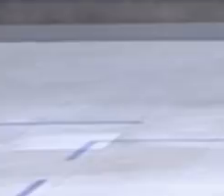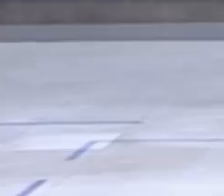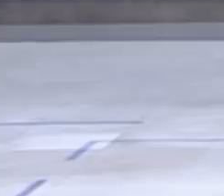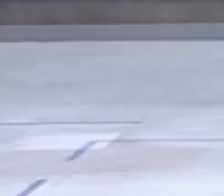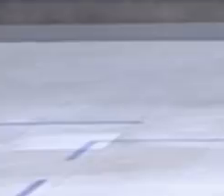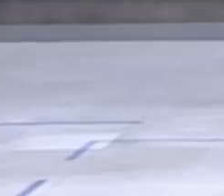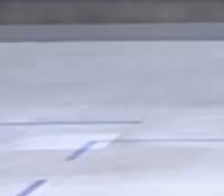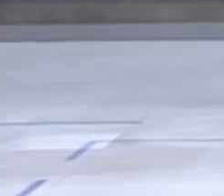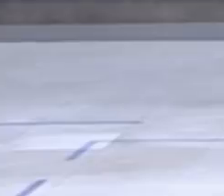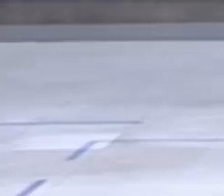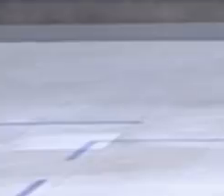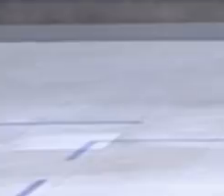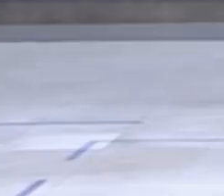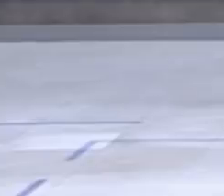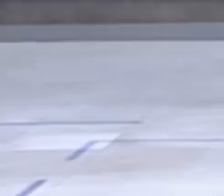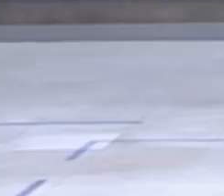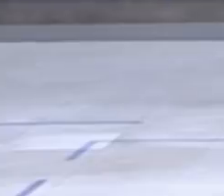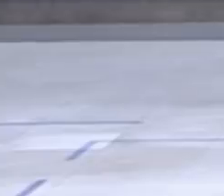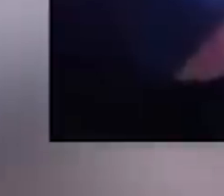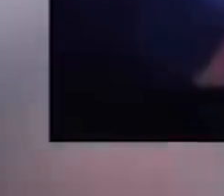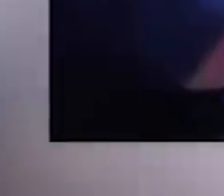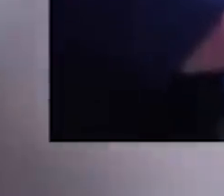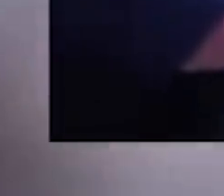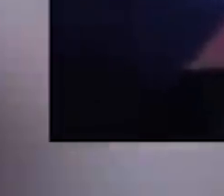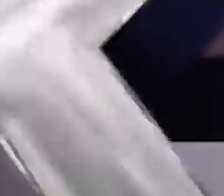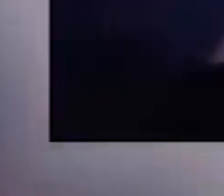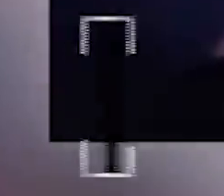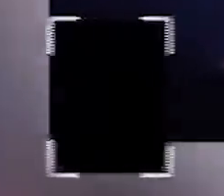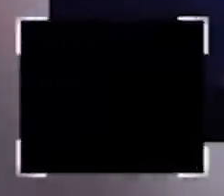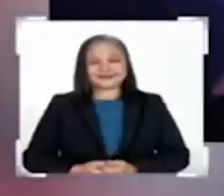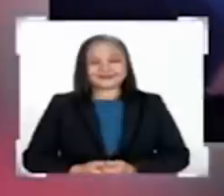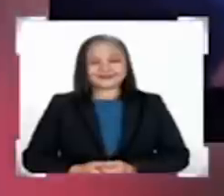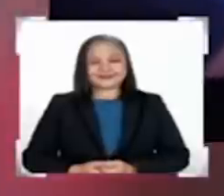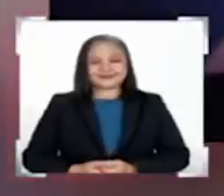kampanya. Saksi si Jonathan Andal.